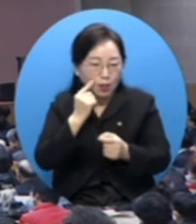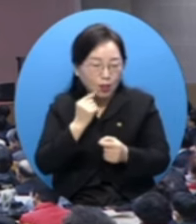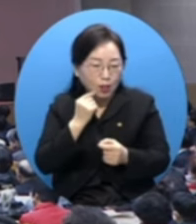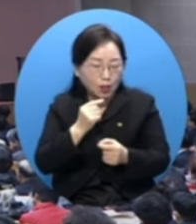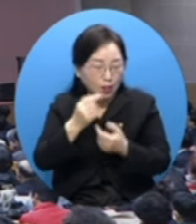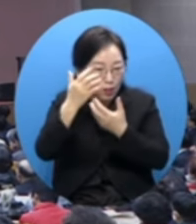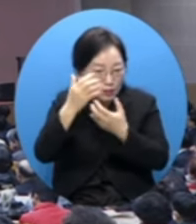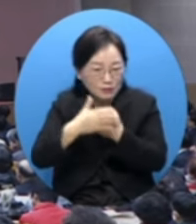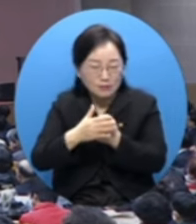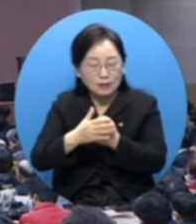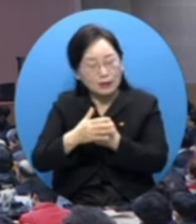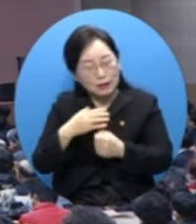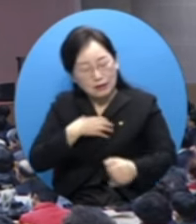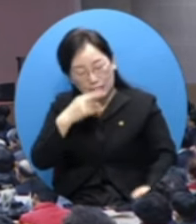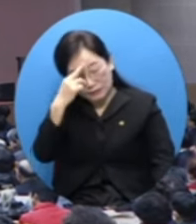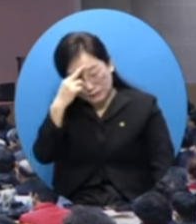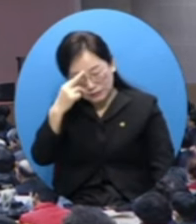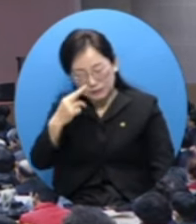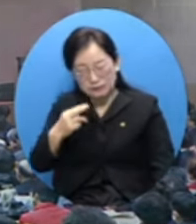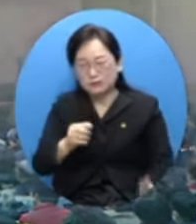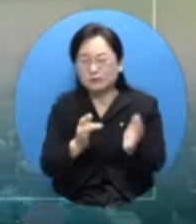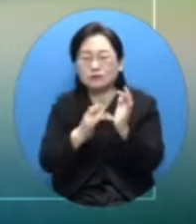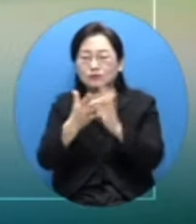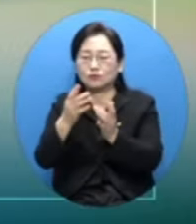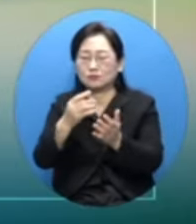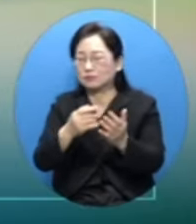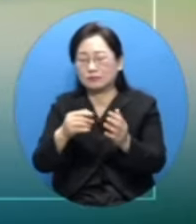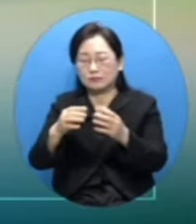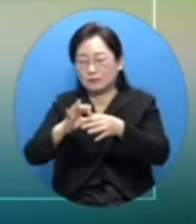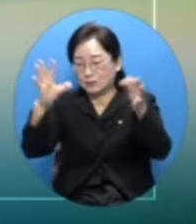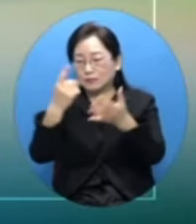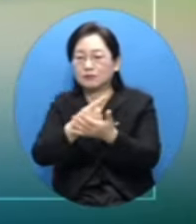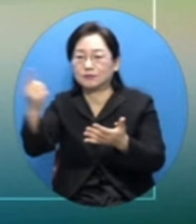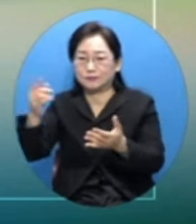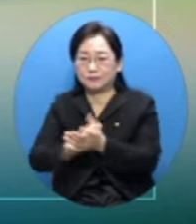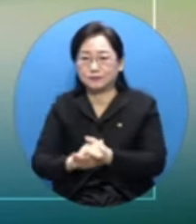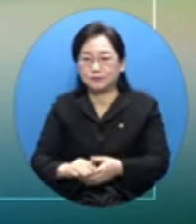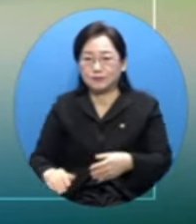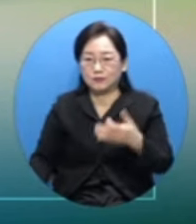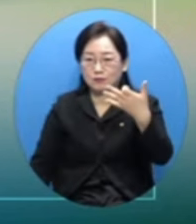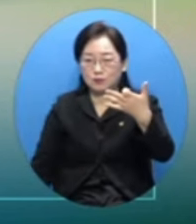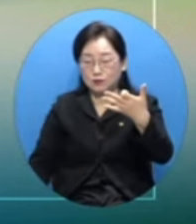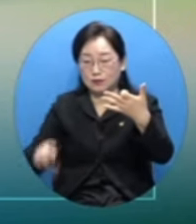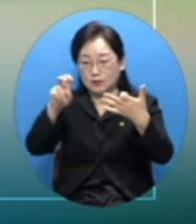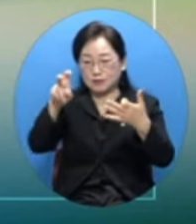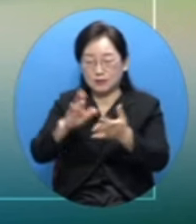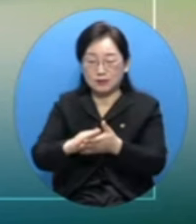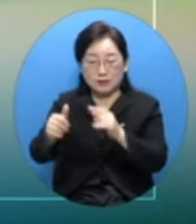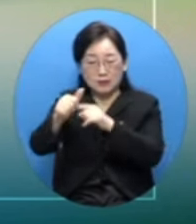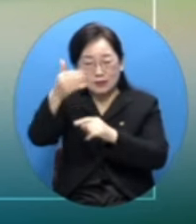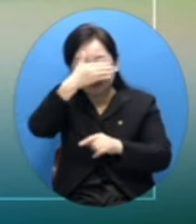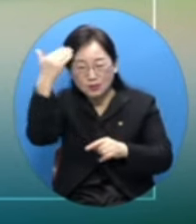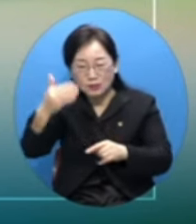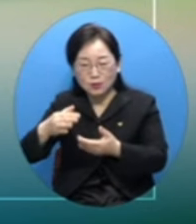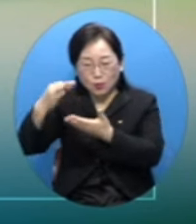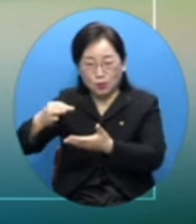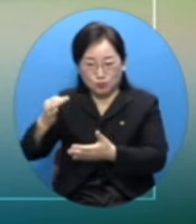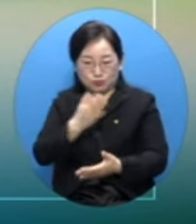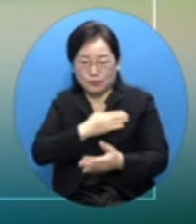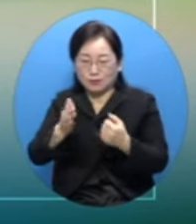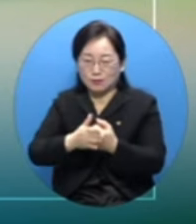예수님을 떠나고 말았습니다. 19장 20절은 설명합니다. 그 청년이 재물이 많음으로 이 말씀을